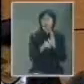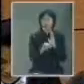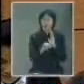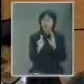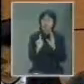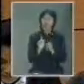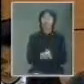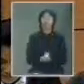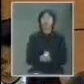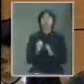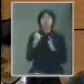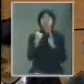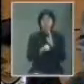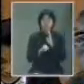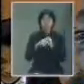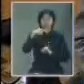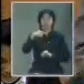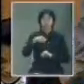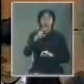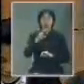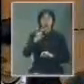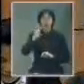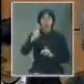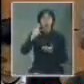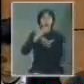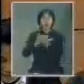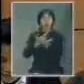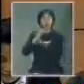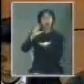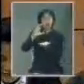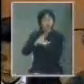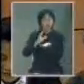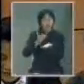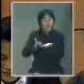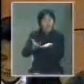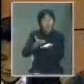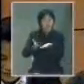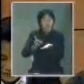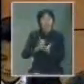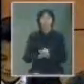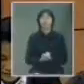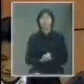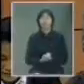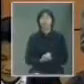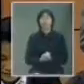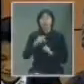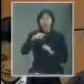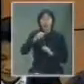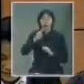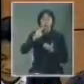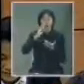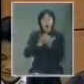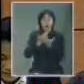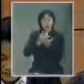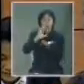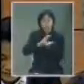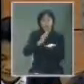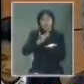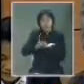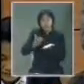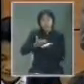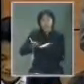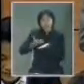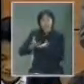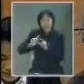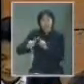ผิดพระราชบัญญัติงบประมาณรายจ่ายครับพระราชบัญญัติงบประมาณรายจ่ายนี้เพื่อนสมาชิกสภาผู้แทนรา